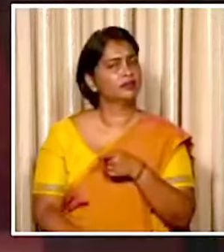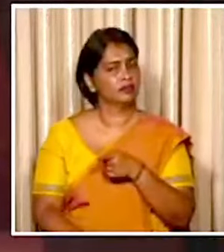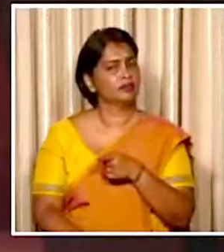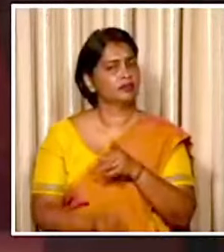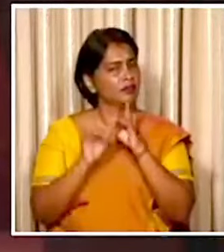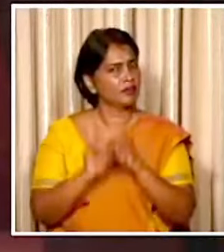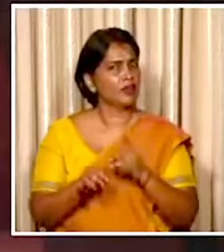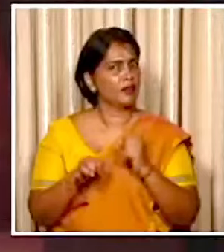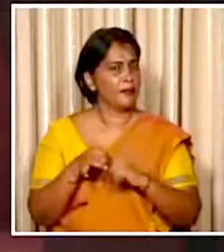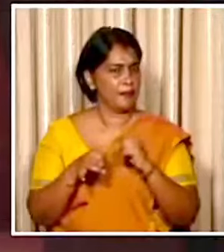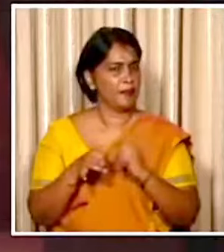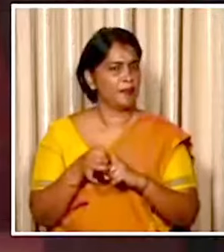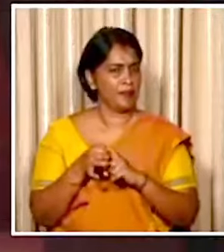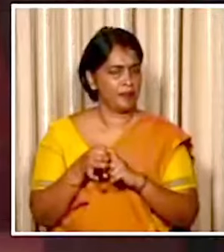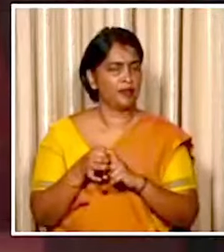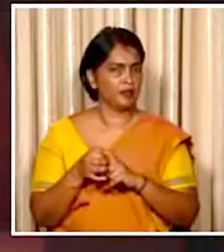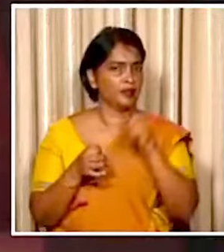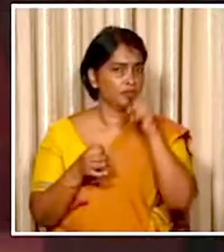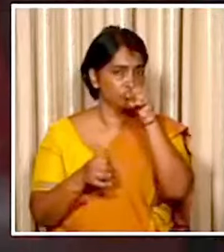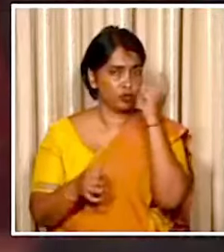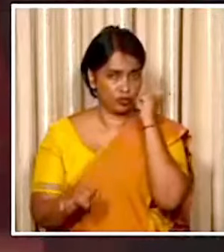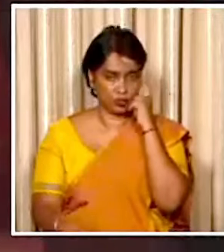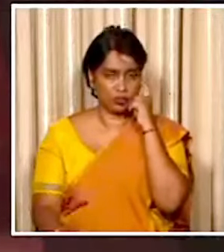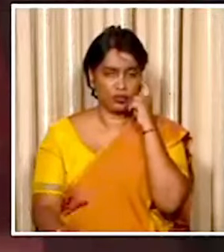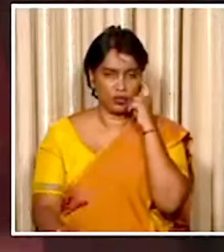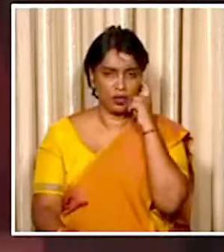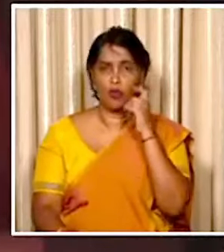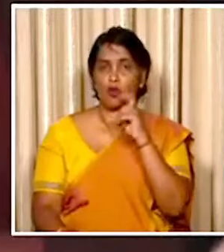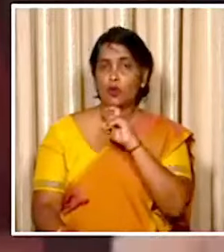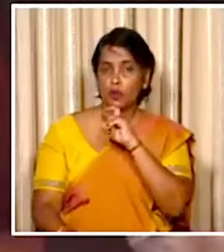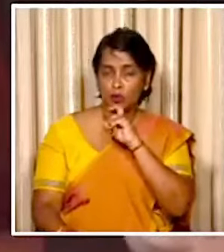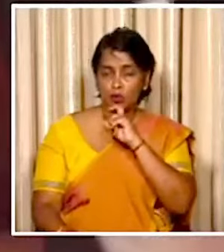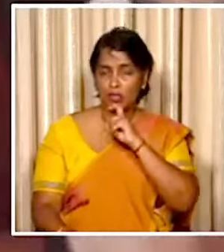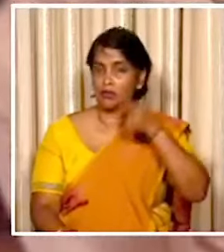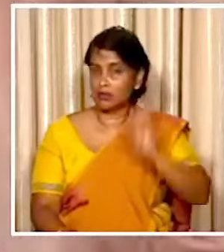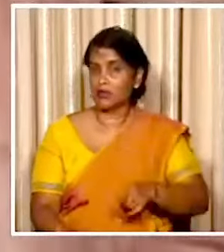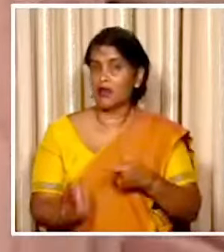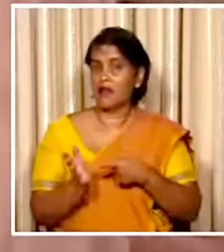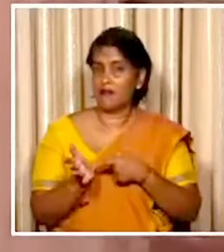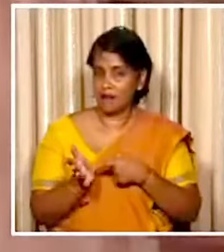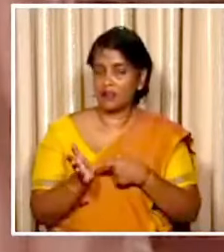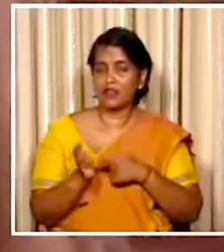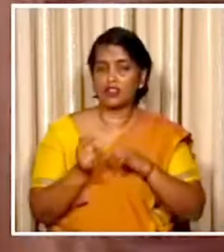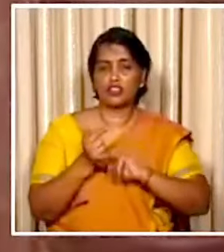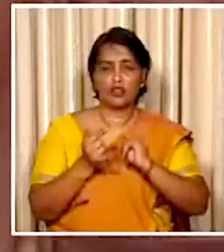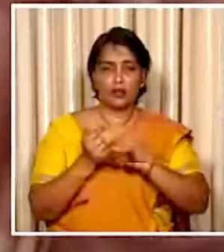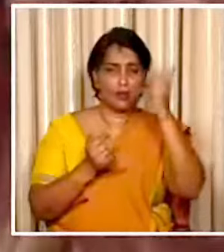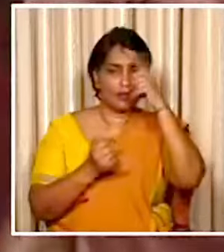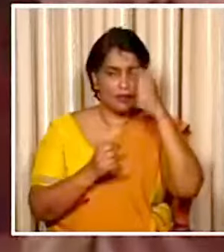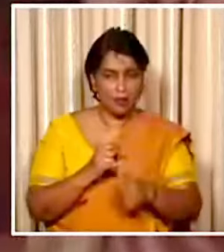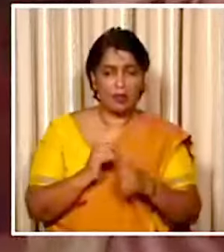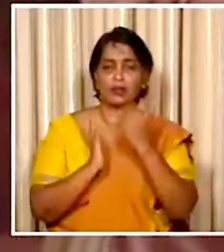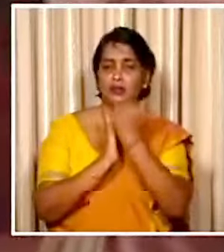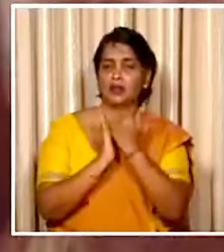ඉතින් මේ ප්‍රශ්නය තුළ ඔබතුමා දන්නවා උසාවි නිර්දේශ තිබෙනවා, සුබෝධිනී වැටුප් නිර්දේශ